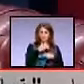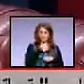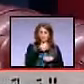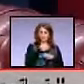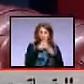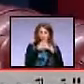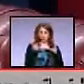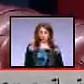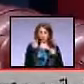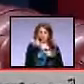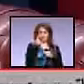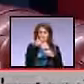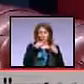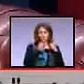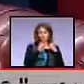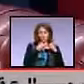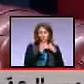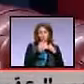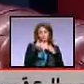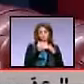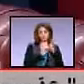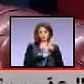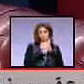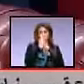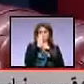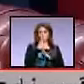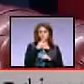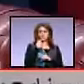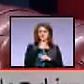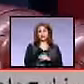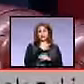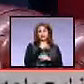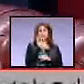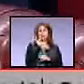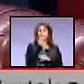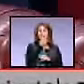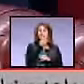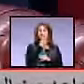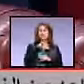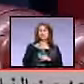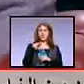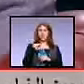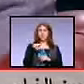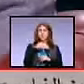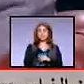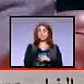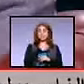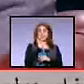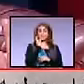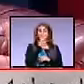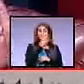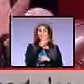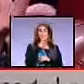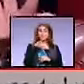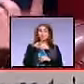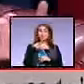يعني الايرادات الحقيقيه او الارقام الحقيقيه كان في حراميه في كي جي 2، وكذلك طبعا ساندرا ما اقدرش انسى ليه خليتني احبك،